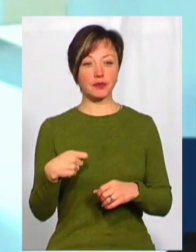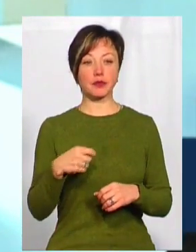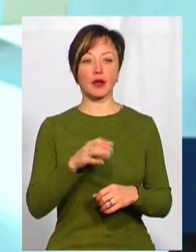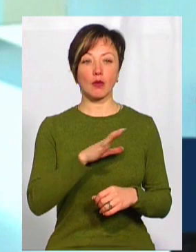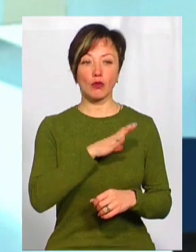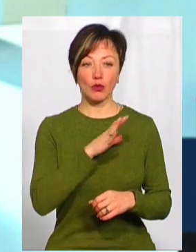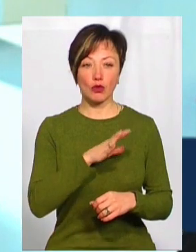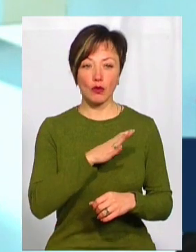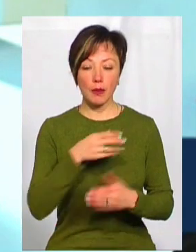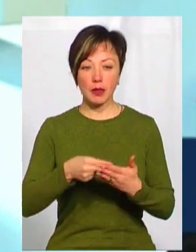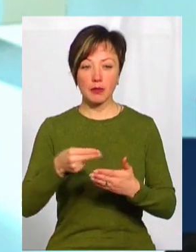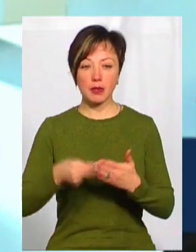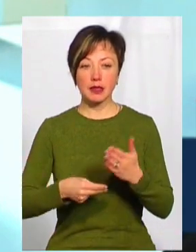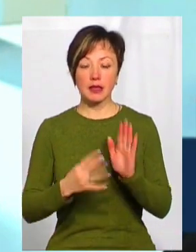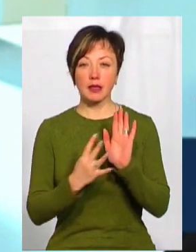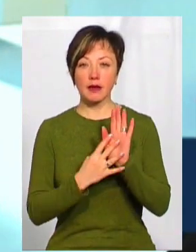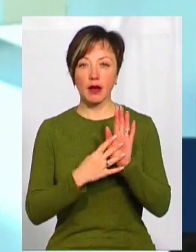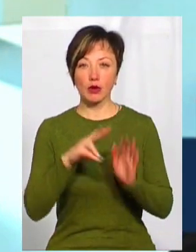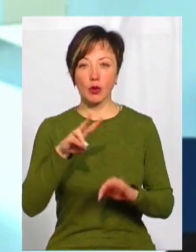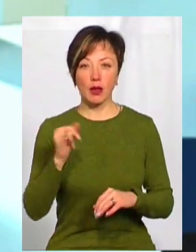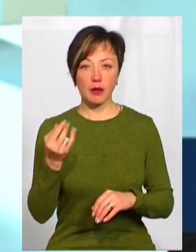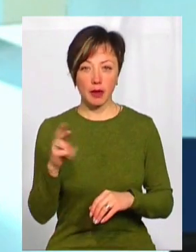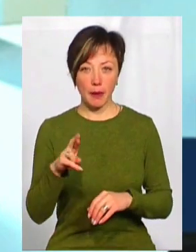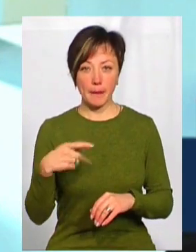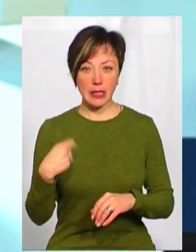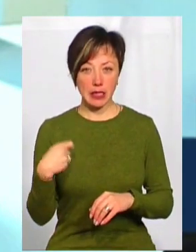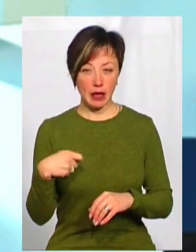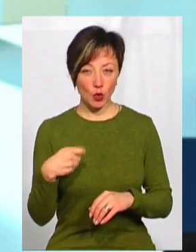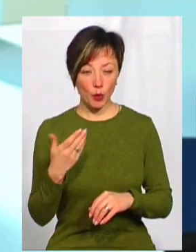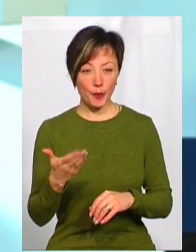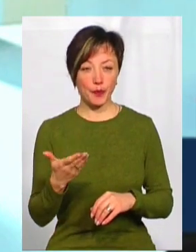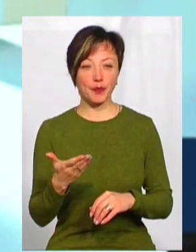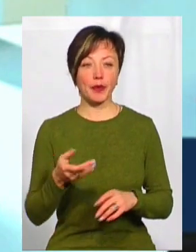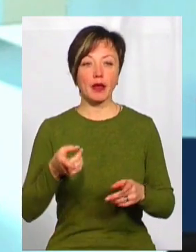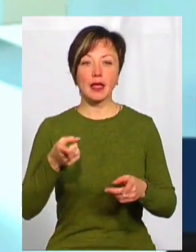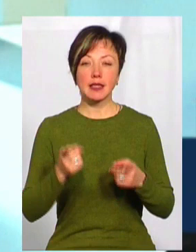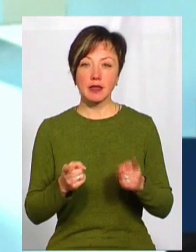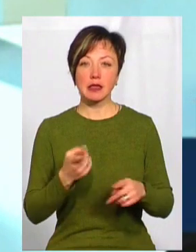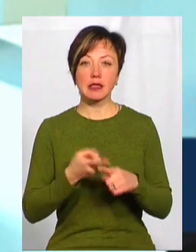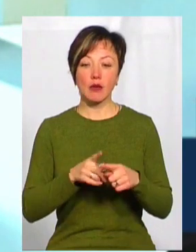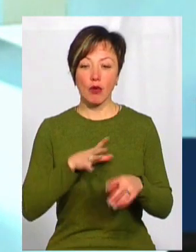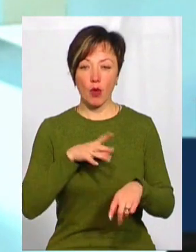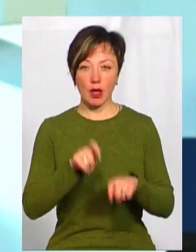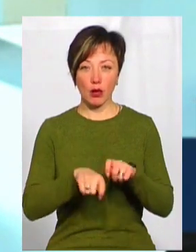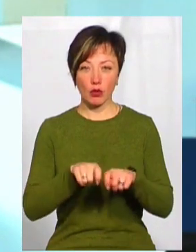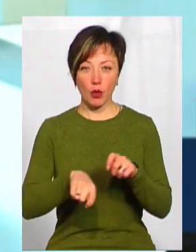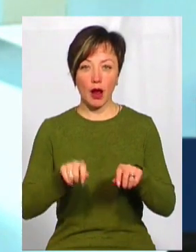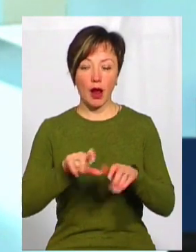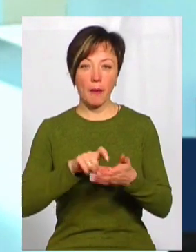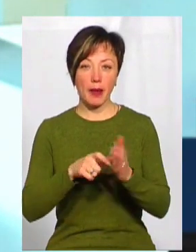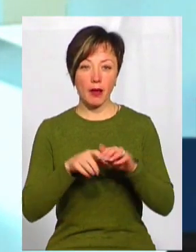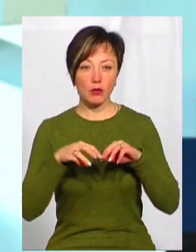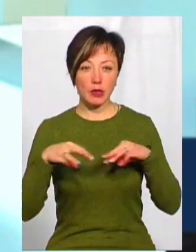був підписаний 9 липня президентом, звісно, що це було вже на контролі Кабінету міністрів,